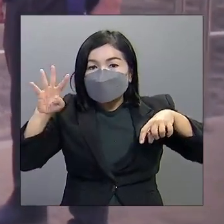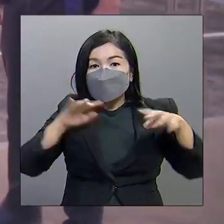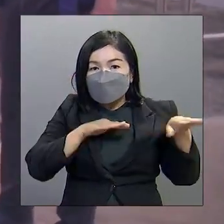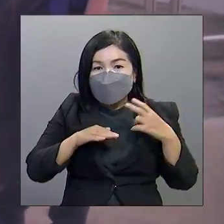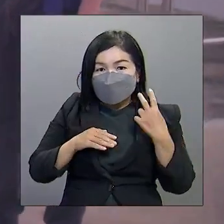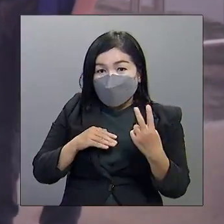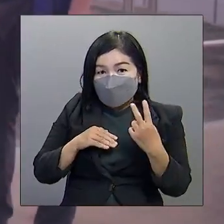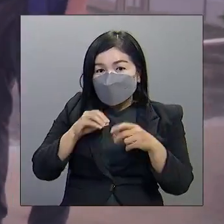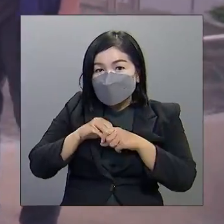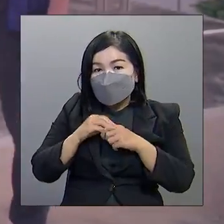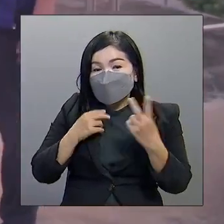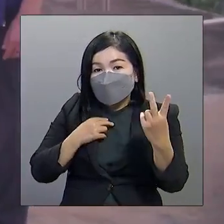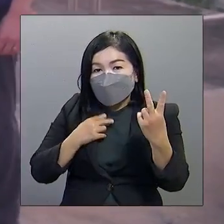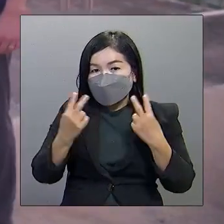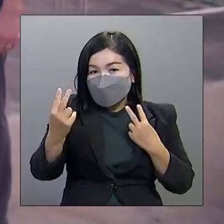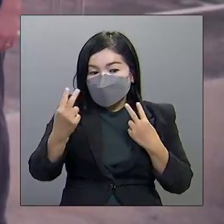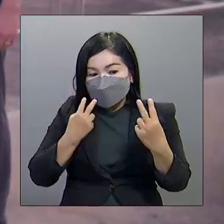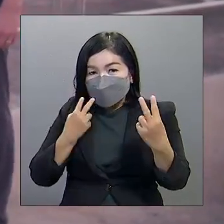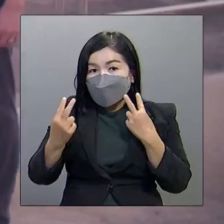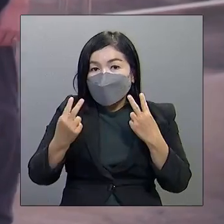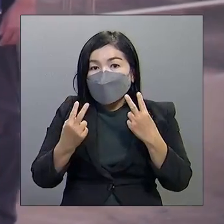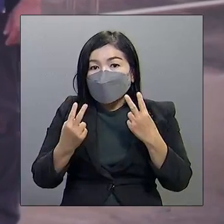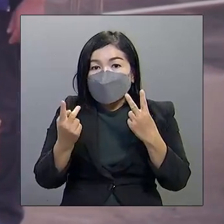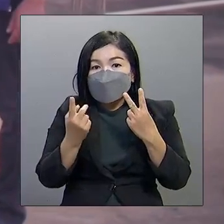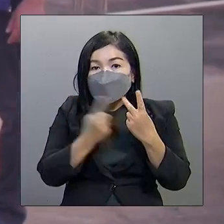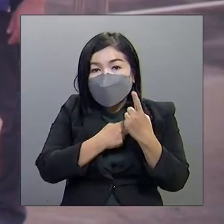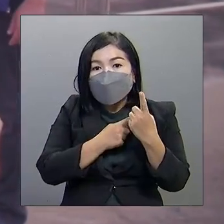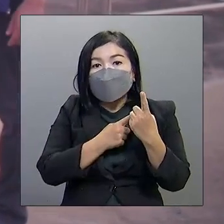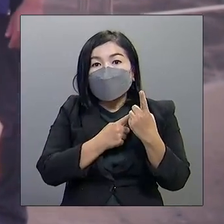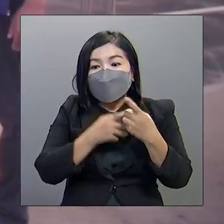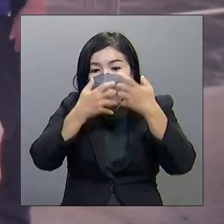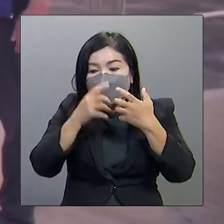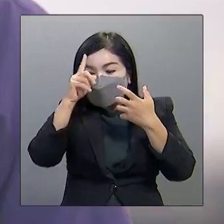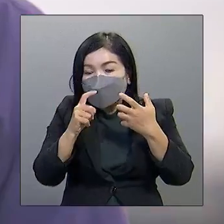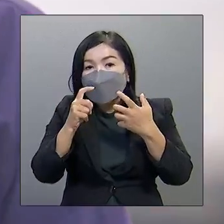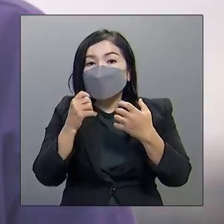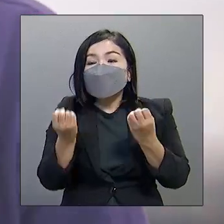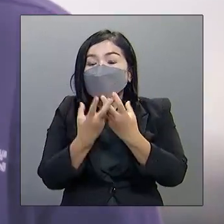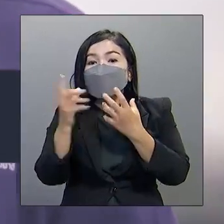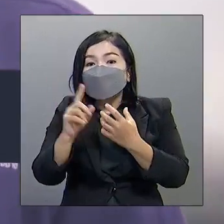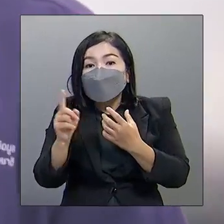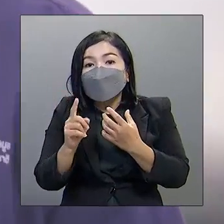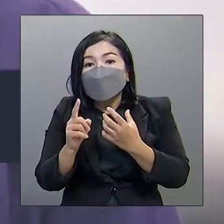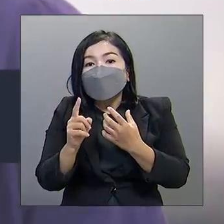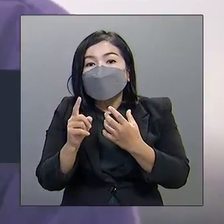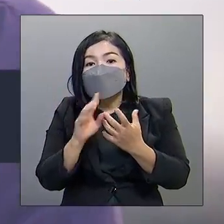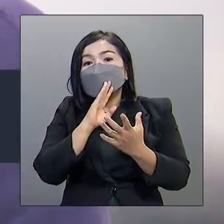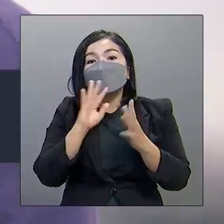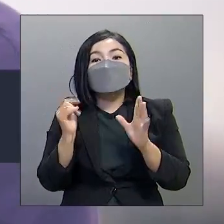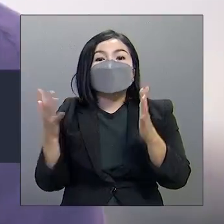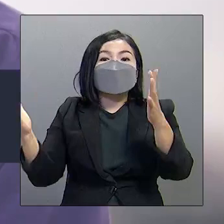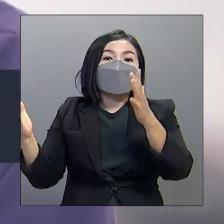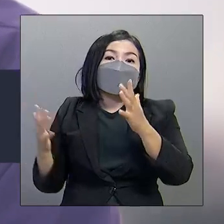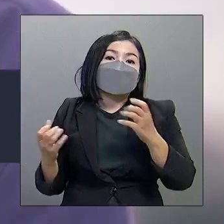ด2เครื่องอยู่ใช่มั้ยพี่ ใช่ครับ นะฮะถ้ามันพังไปสักเครื่องนี้เราระดับความเดือดร้อนมันมากน้อยแค่ไหนพี ่เราขาดเครื่องใดเครื่องนึงไปเนี่ยมันหาย